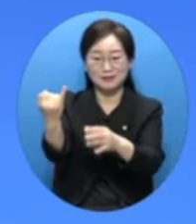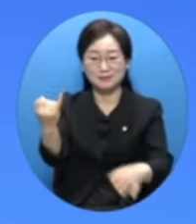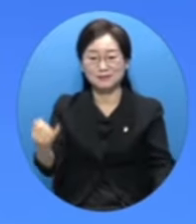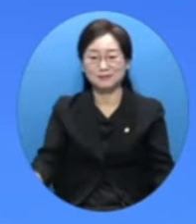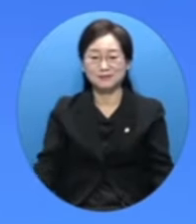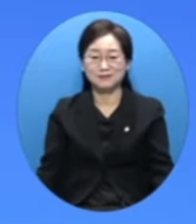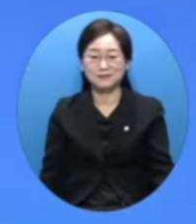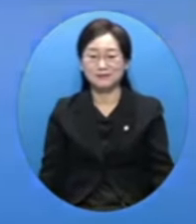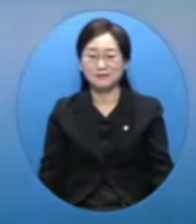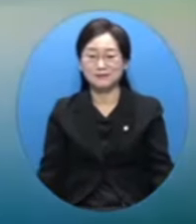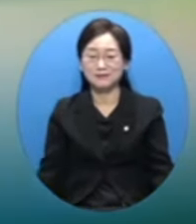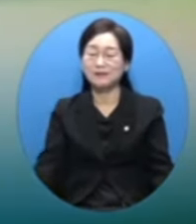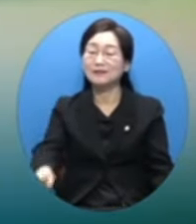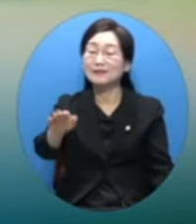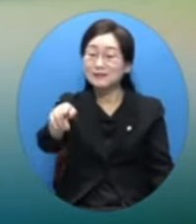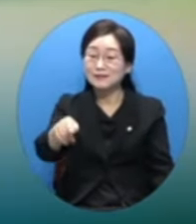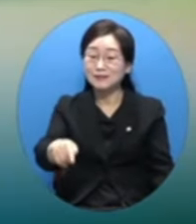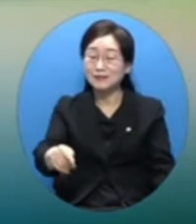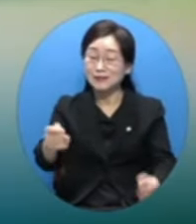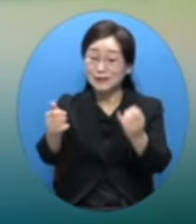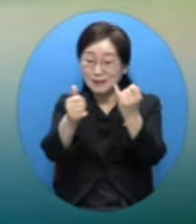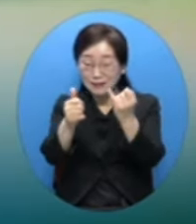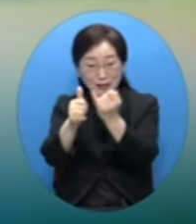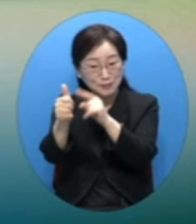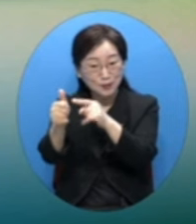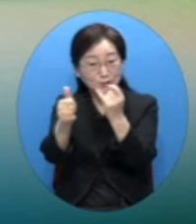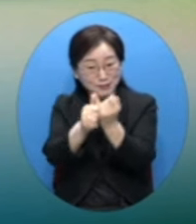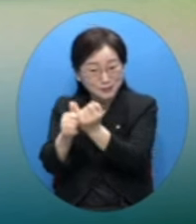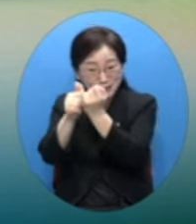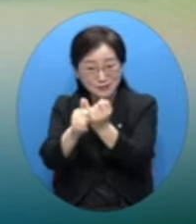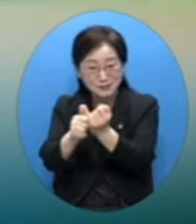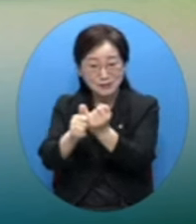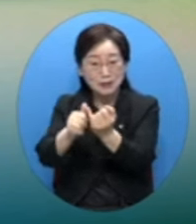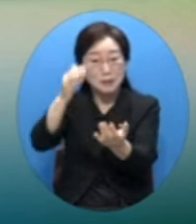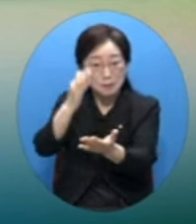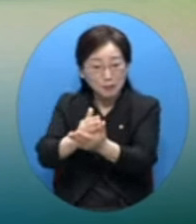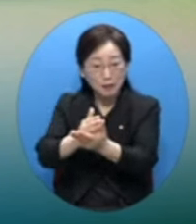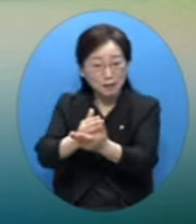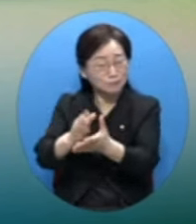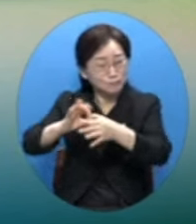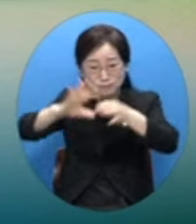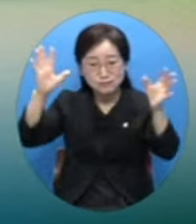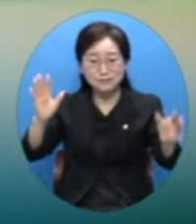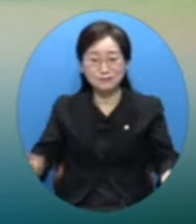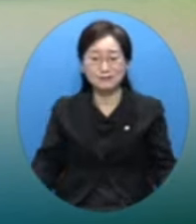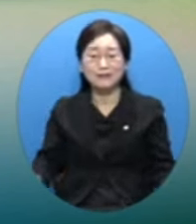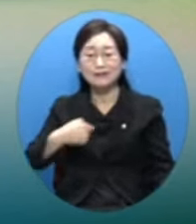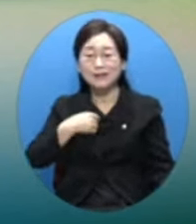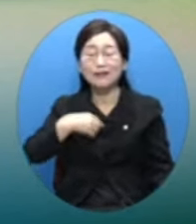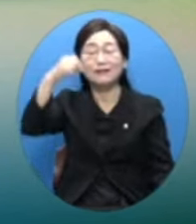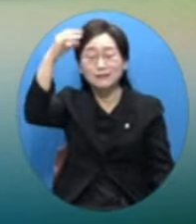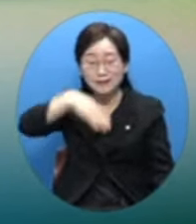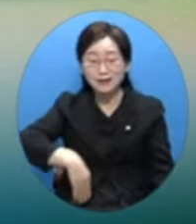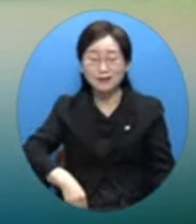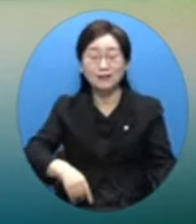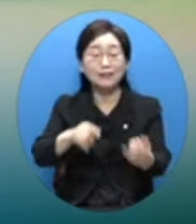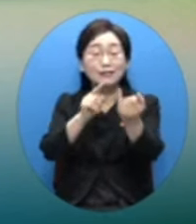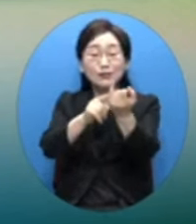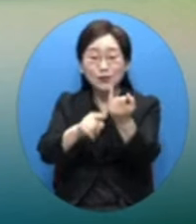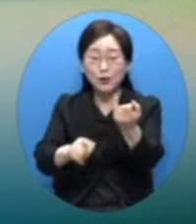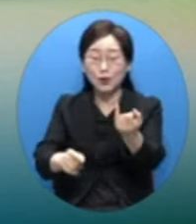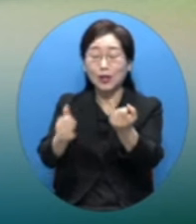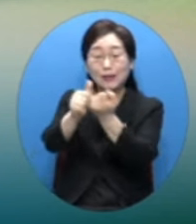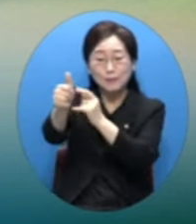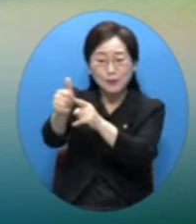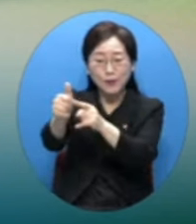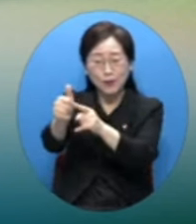이렇게 말했습니다. 부인께서 남편과 함께 살든지 안 살든지 저는 상관하지 않습니다. 저는 그저 부인께서 부인의 남편이